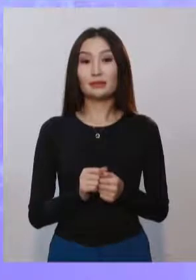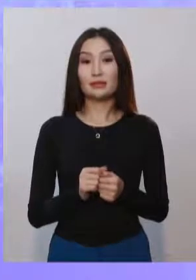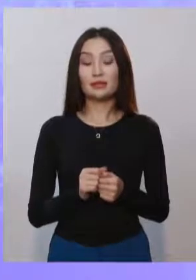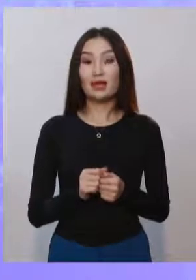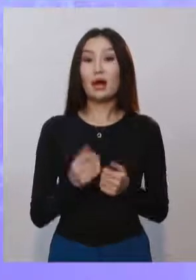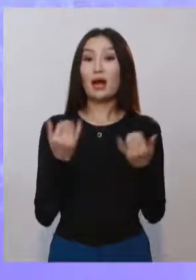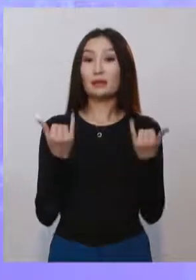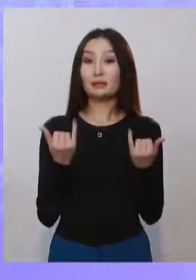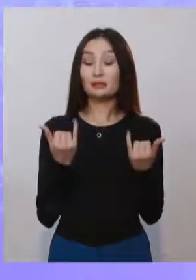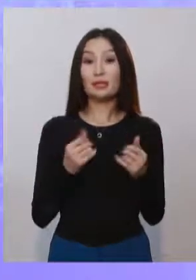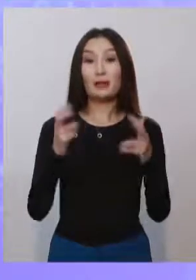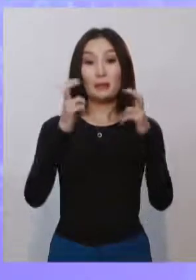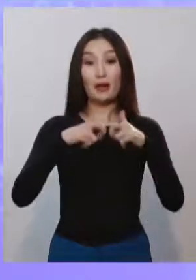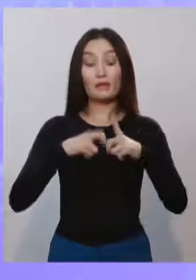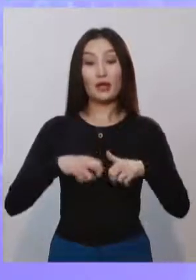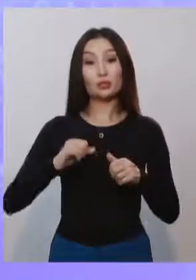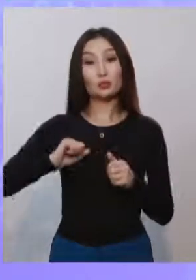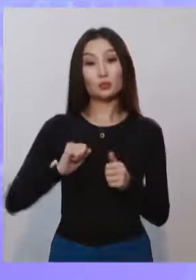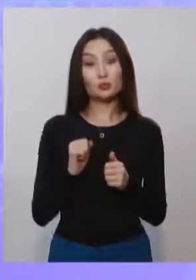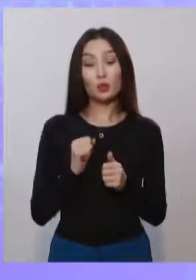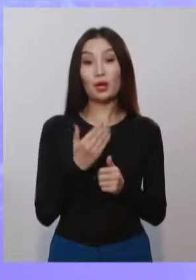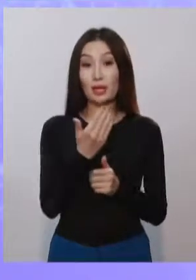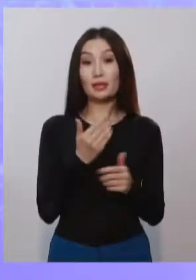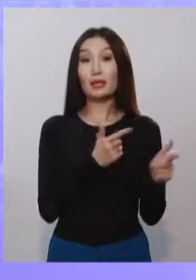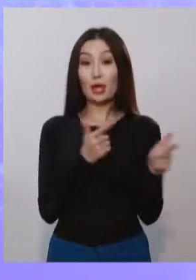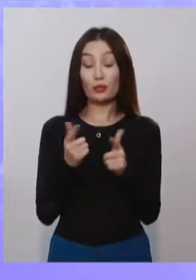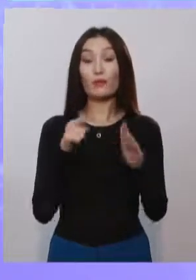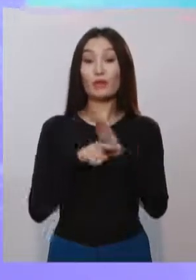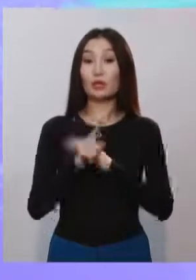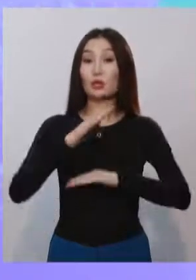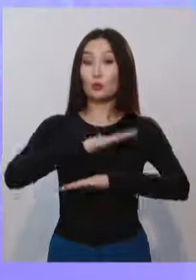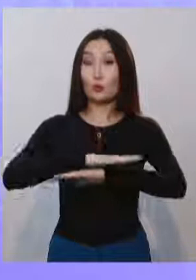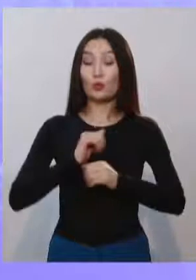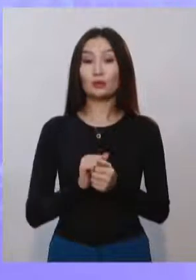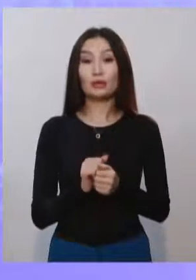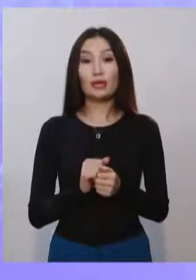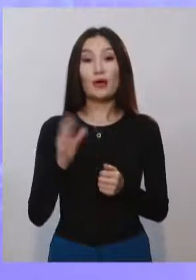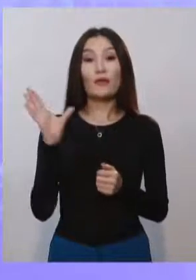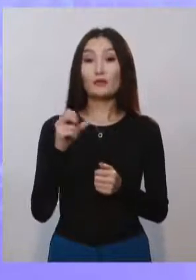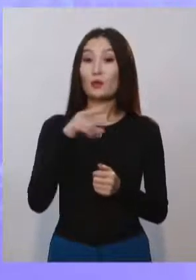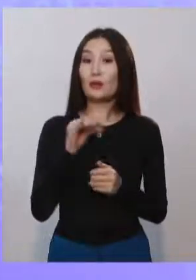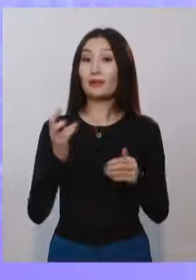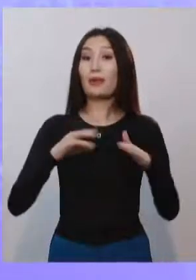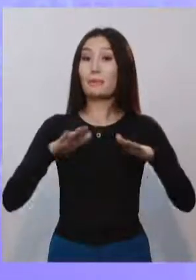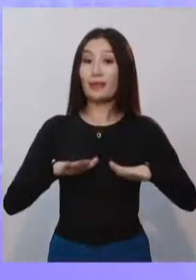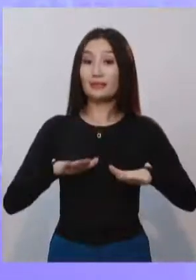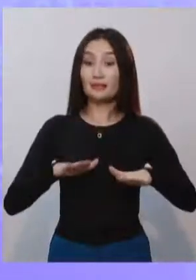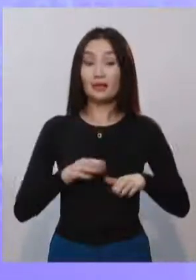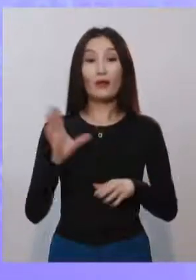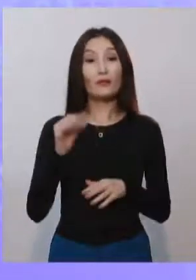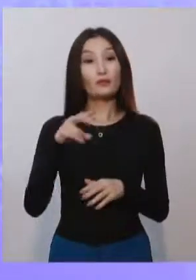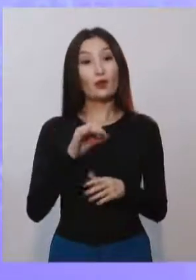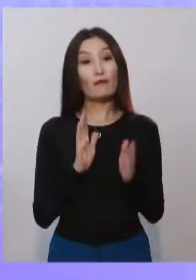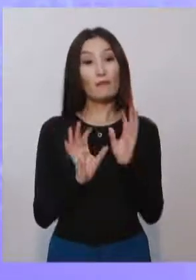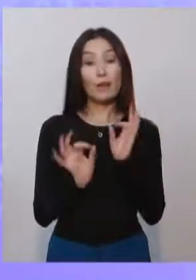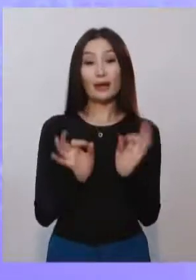теперь проверь дружок ты готов начать урок все ли на месте все ли